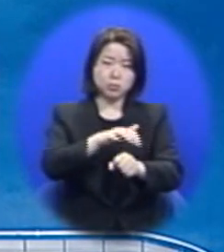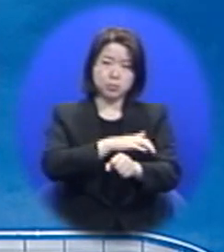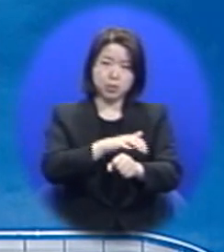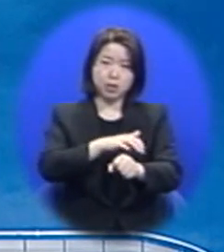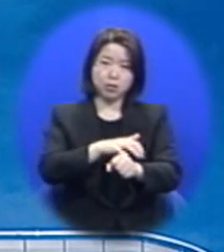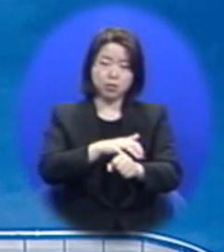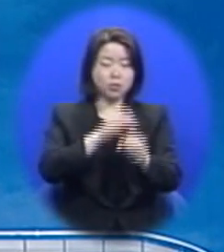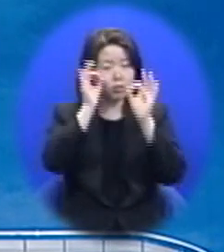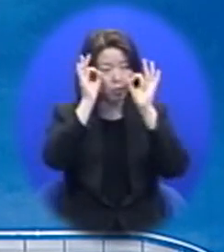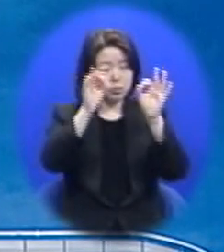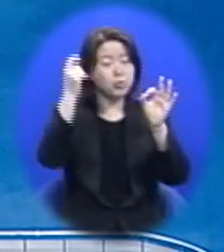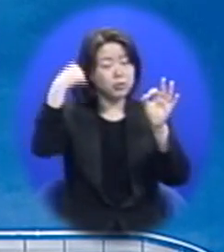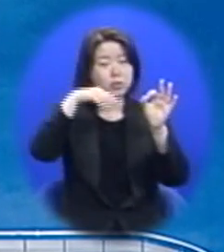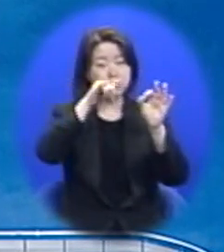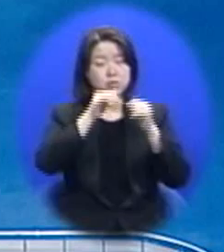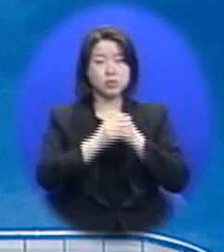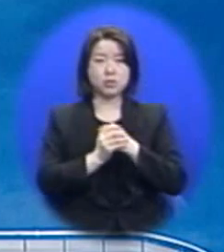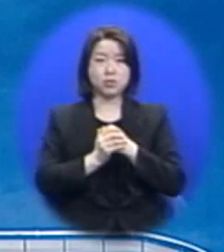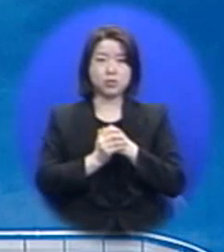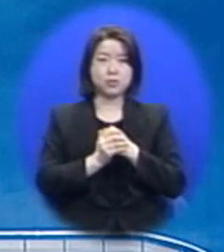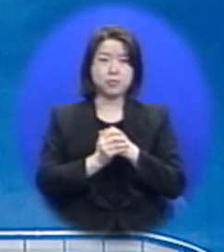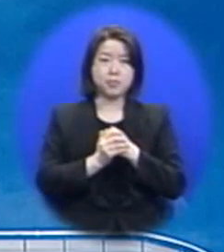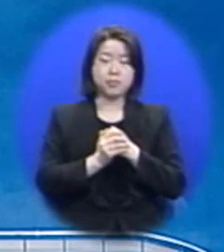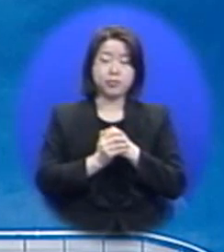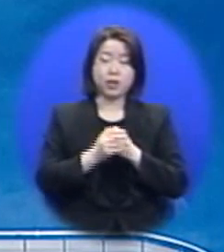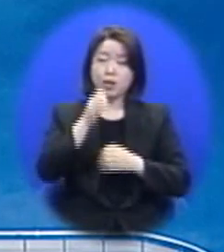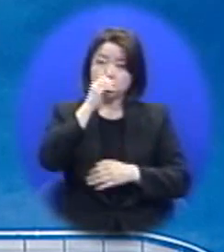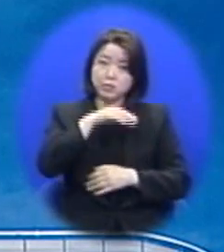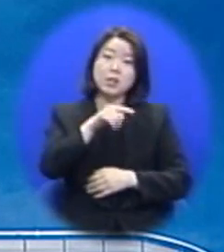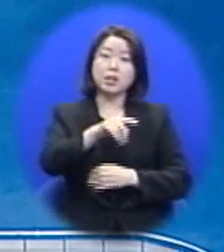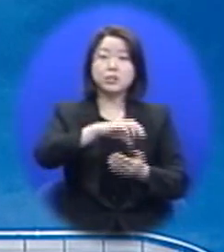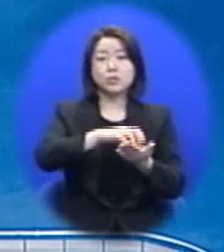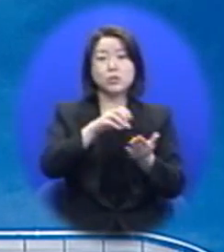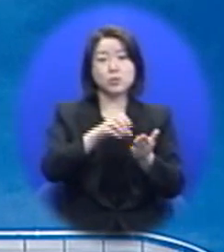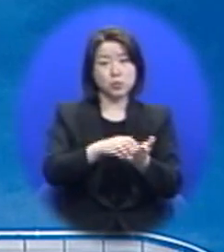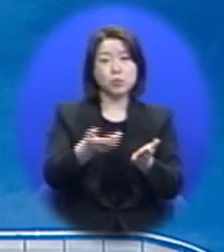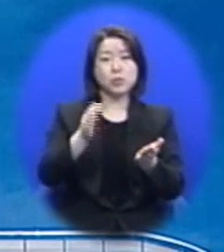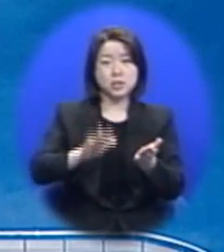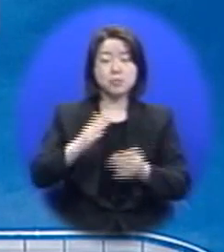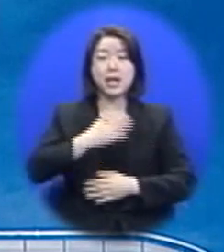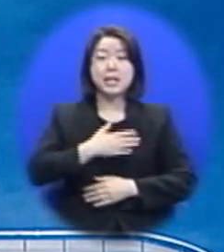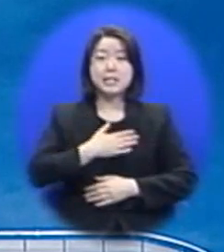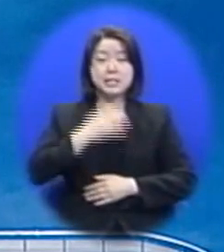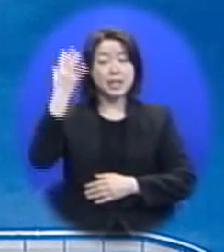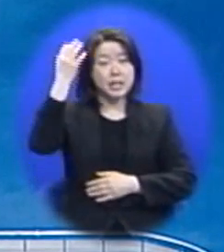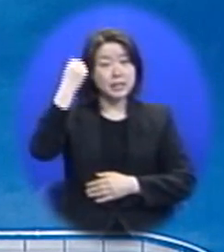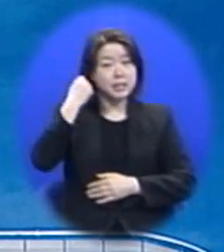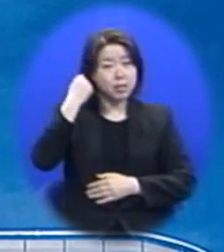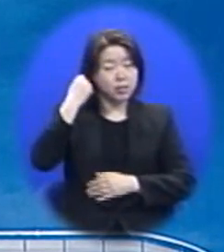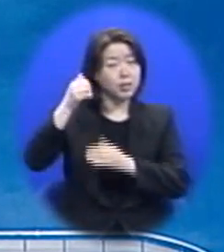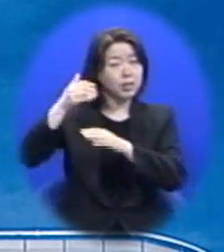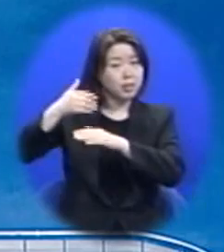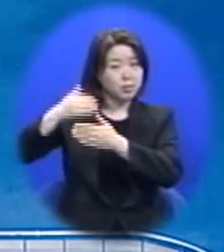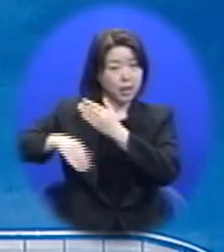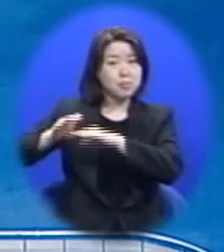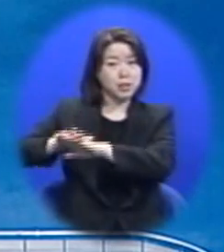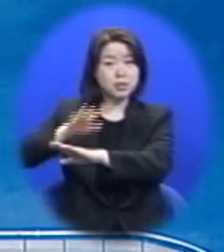거죠. 근데 그저 그런 정도인데도 제 기억이